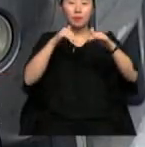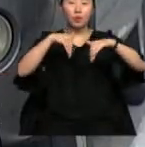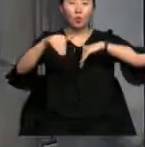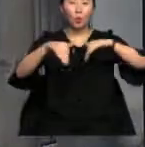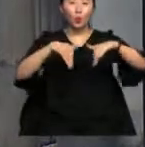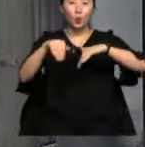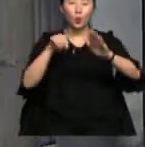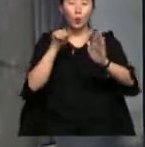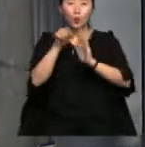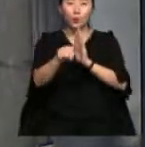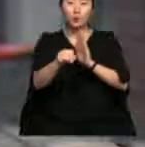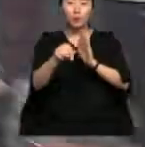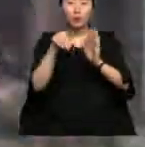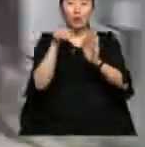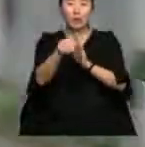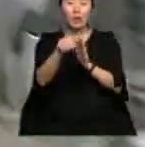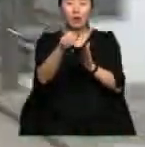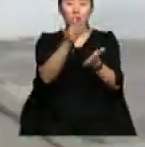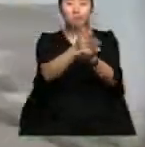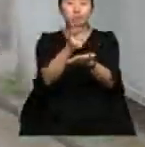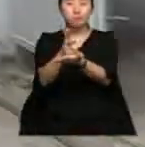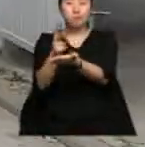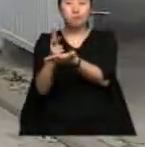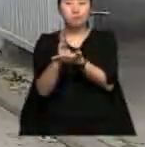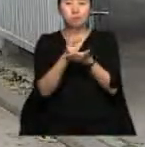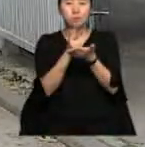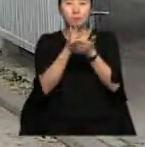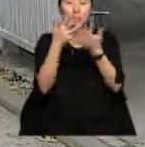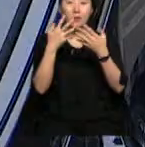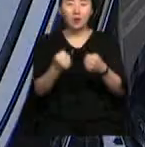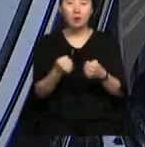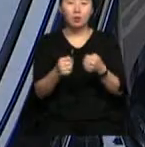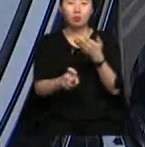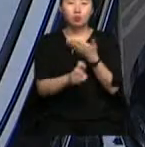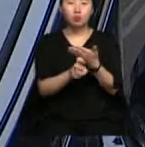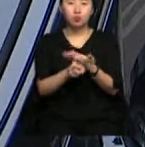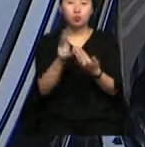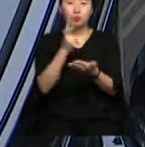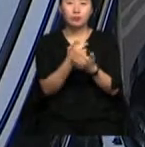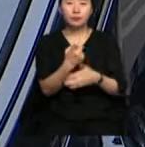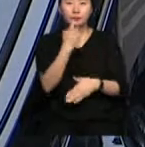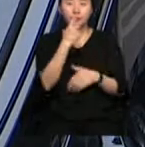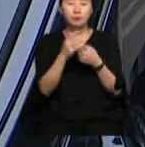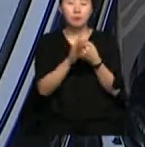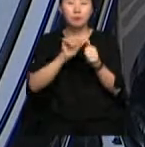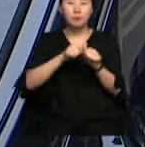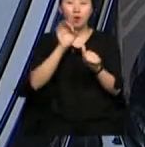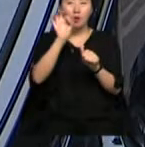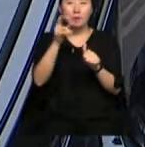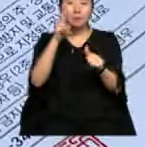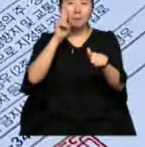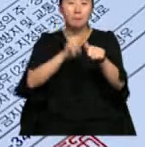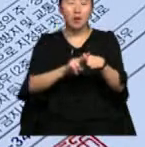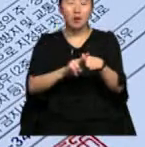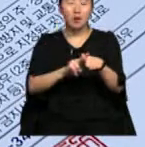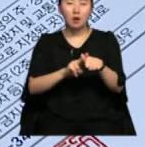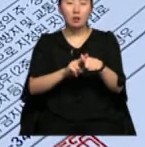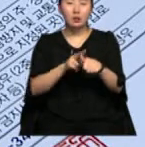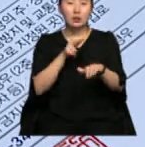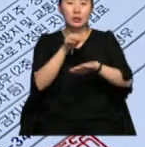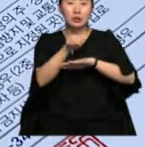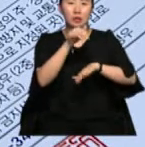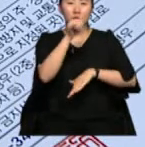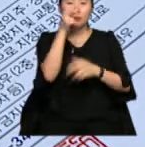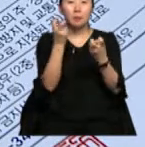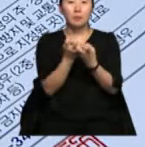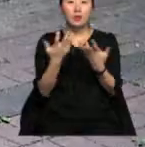안쪽. 가는 길목마다 차들이 빽빽합니다. 불법 주차로 적발돼 과태료 경고장이 붙은 차도 보이지만